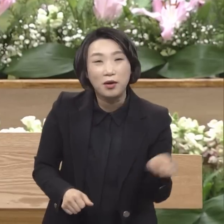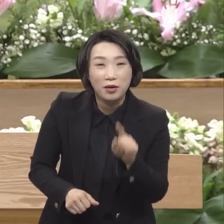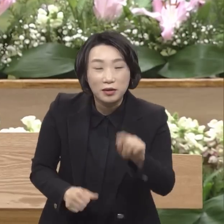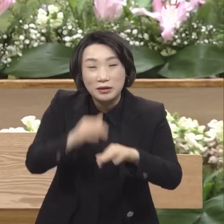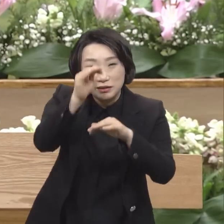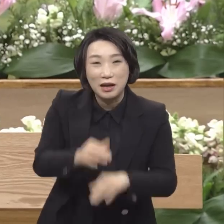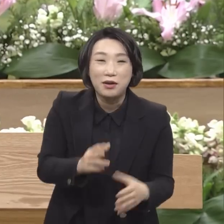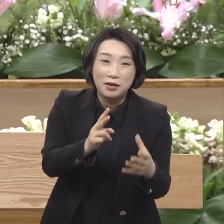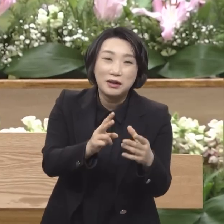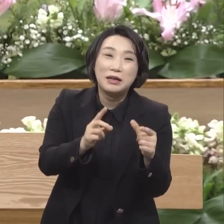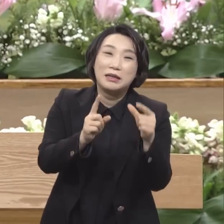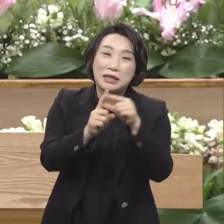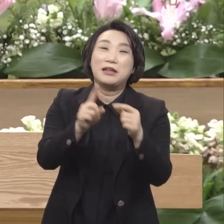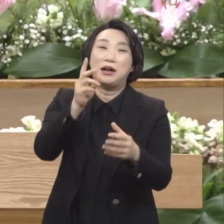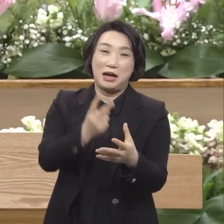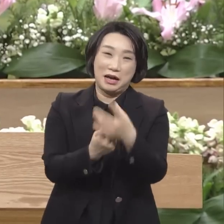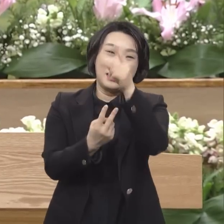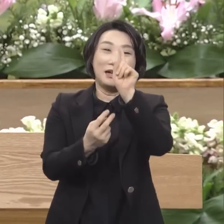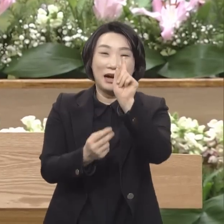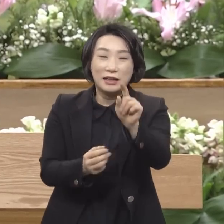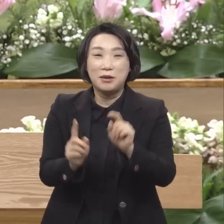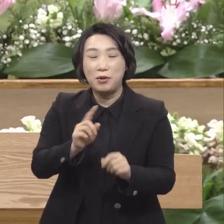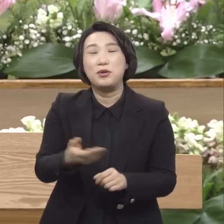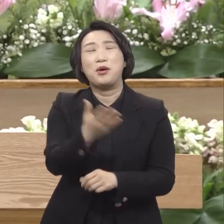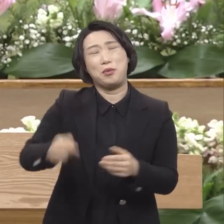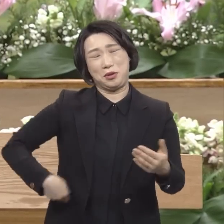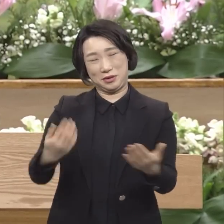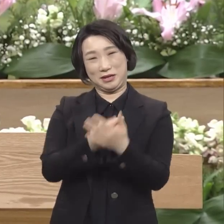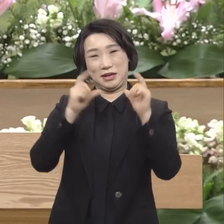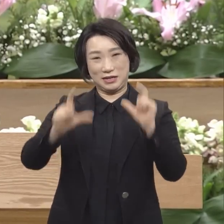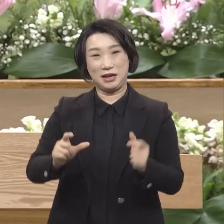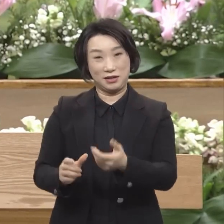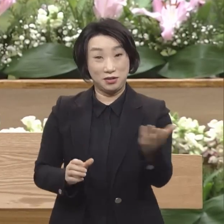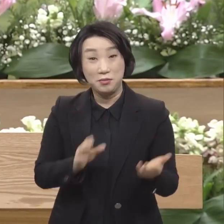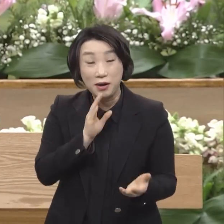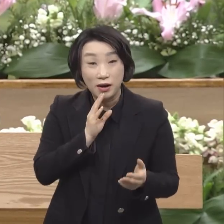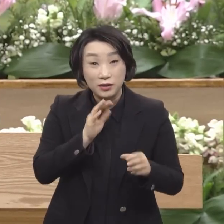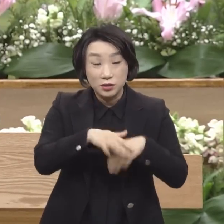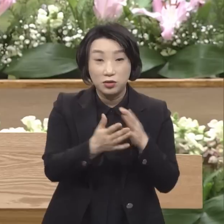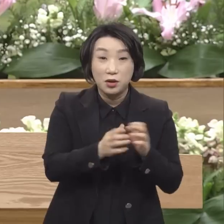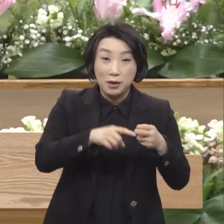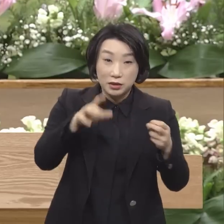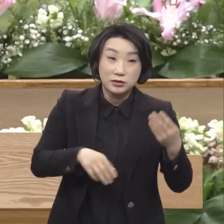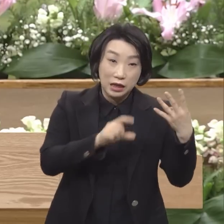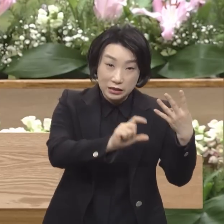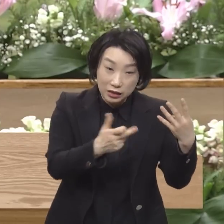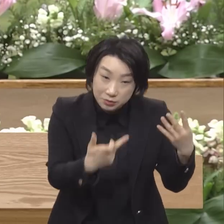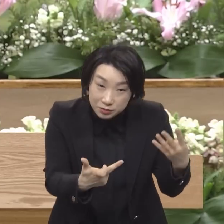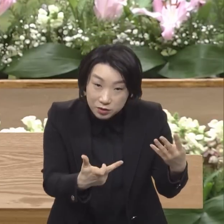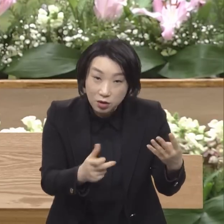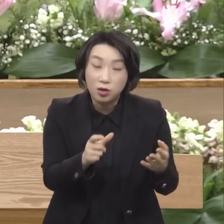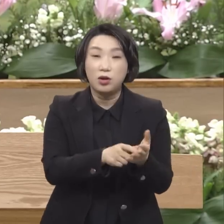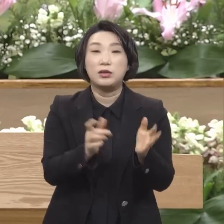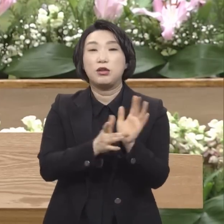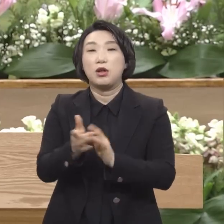말이에요. 마태복음 4장 17절에 예수님의 공생의 초동성이